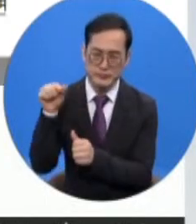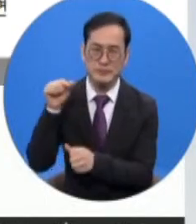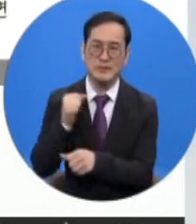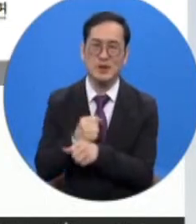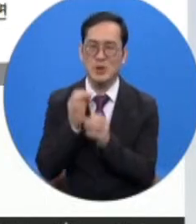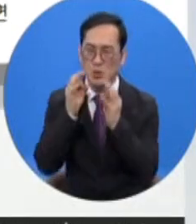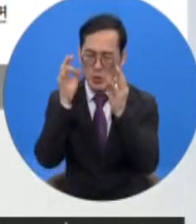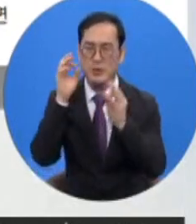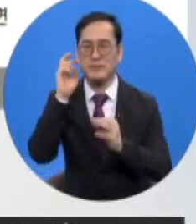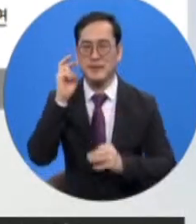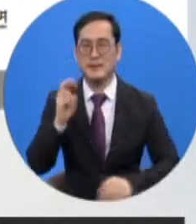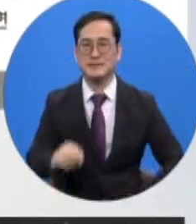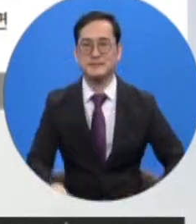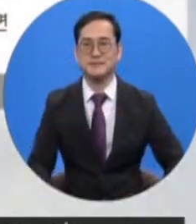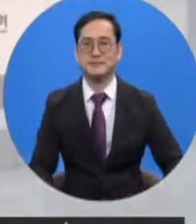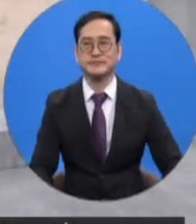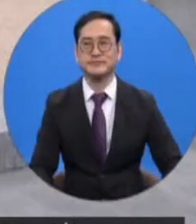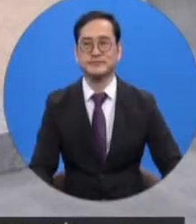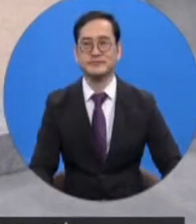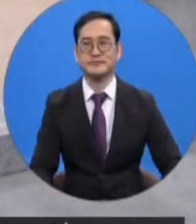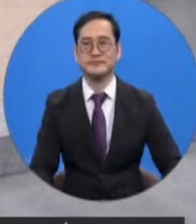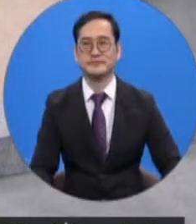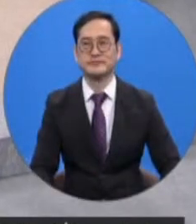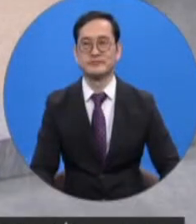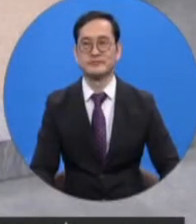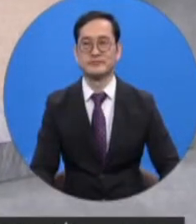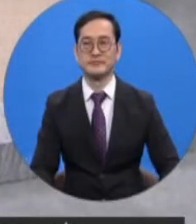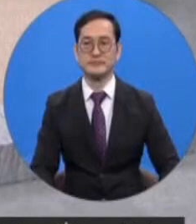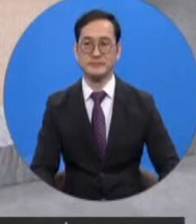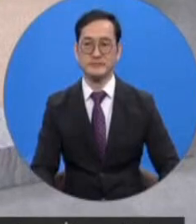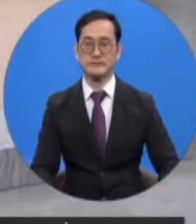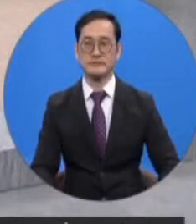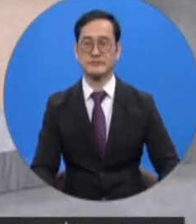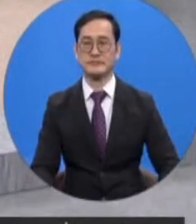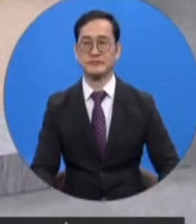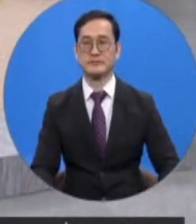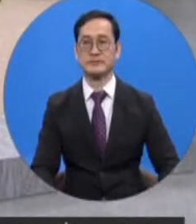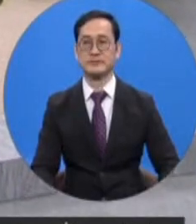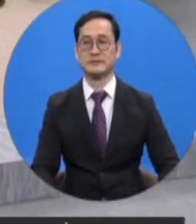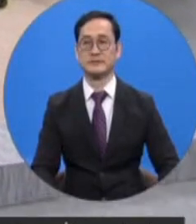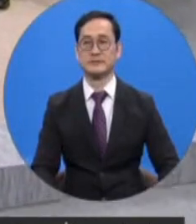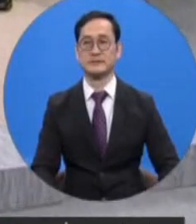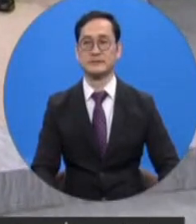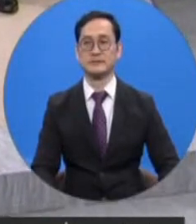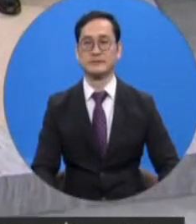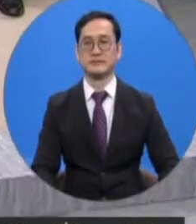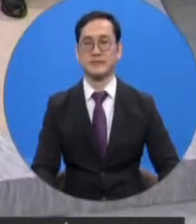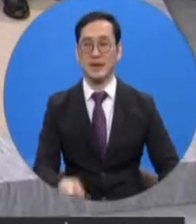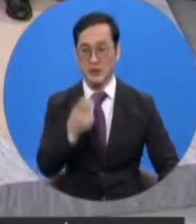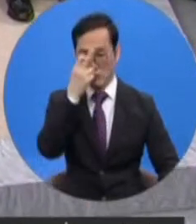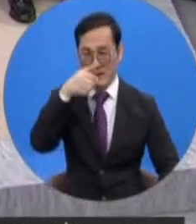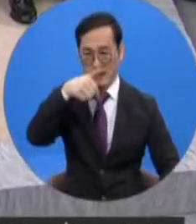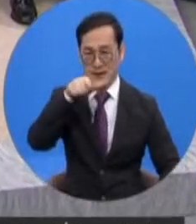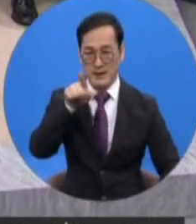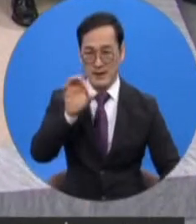의견 들어봤습니다. 최강욱 의원의 기소와 관련해서 허위 인턴과 관련해서 기도를 했었고 최강욱 전 의원이